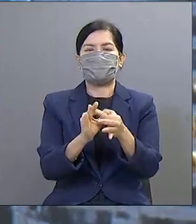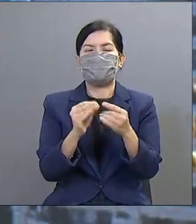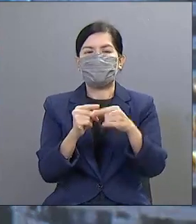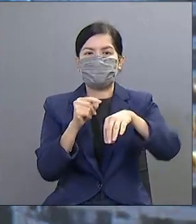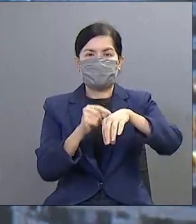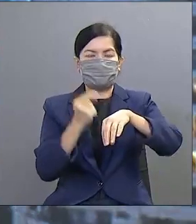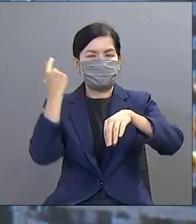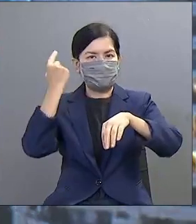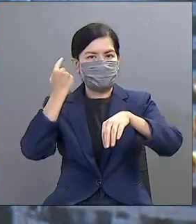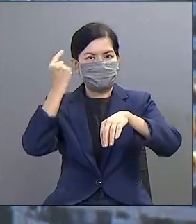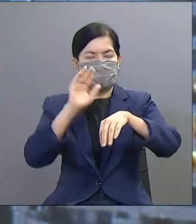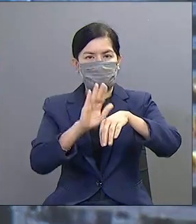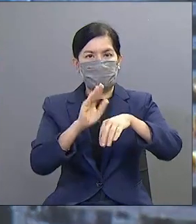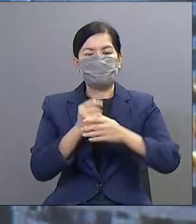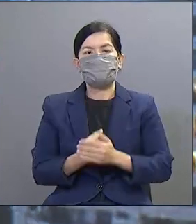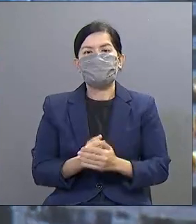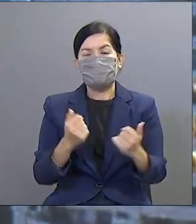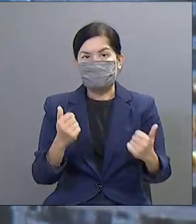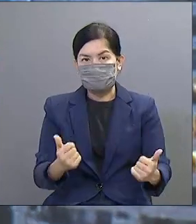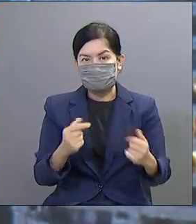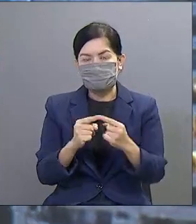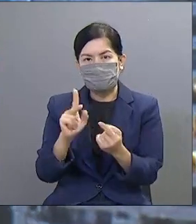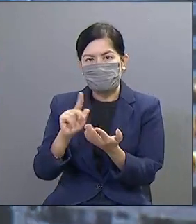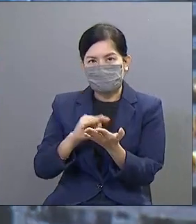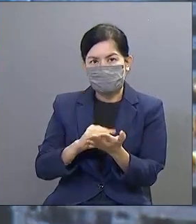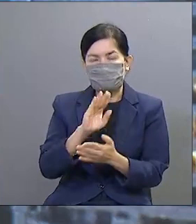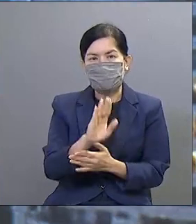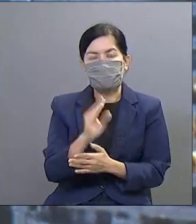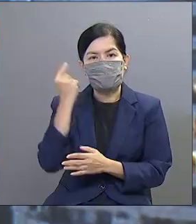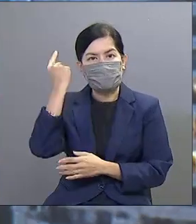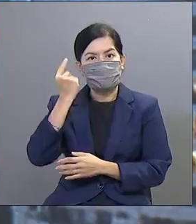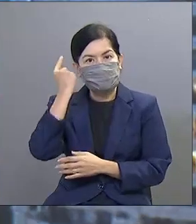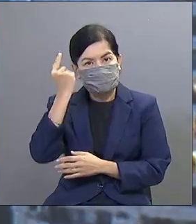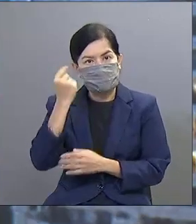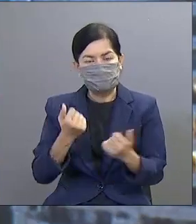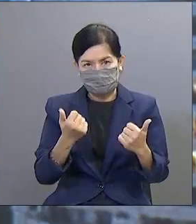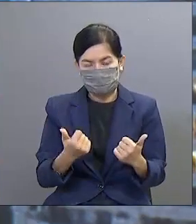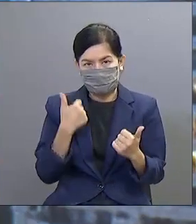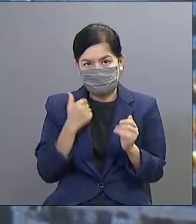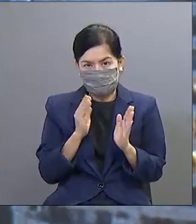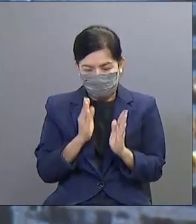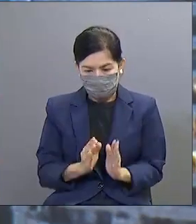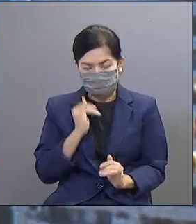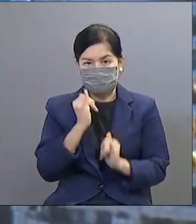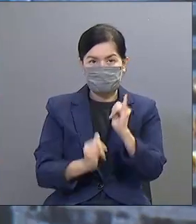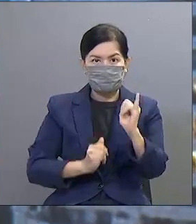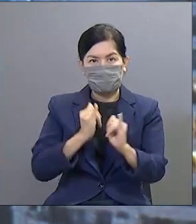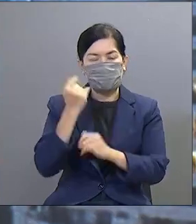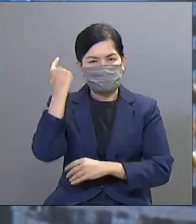Kerja Wow ไม่เข้าไปท่องเที่วเี่